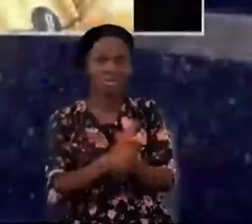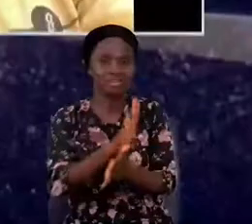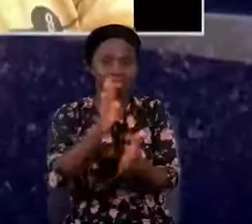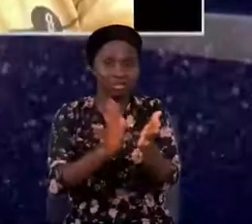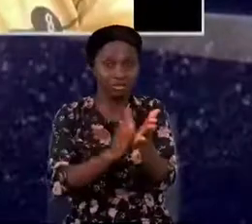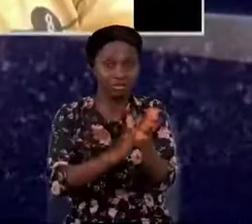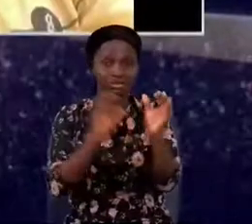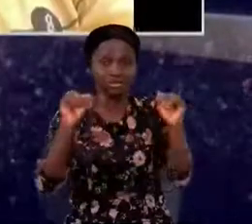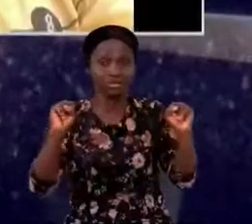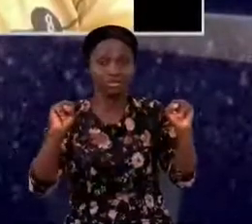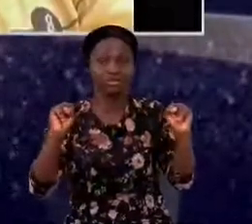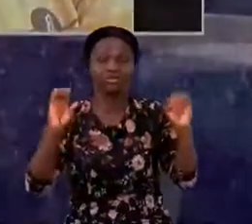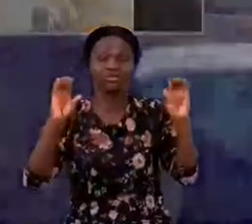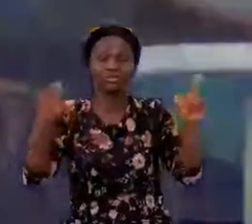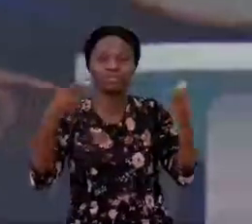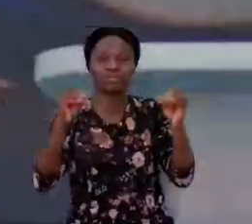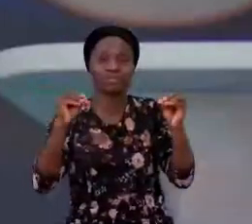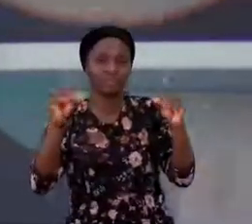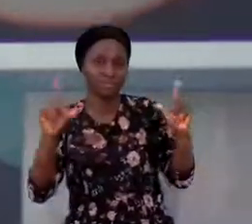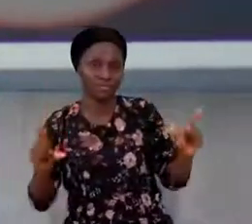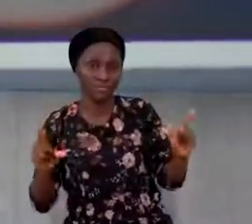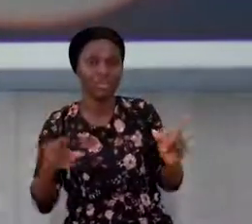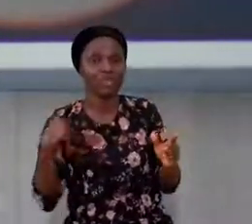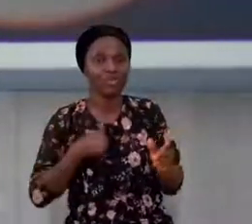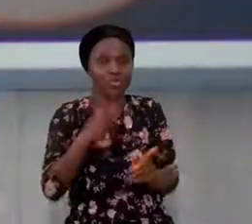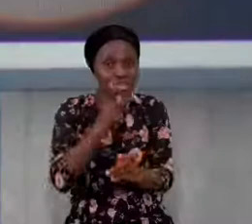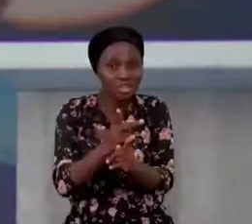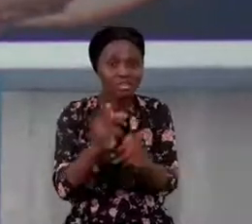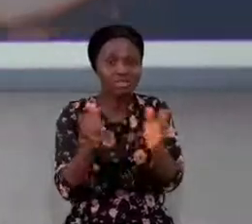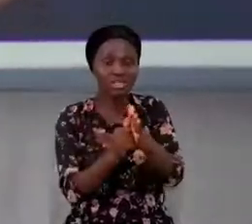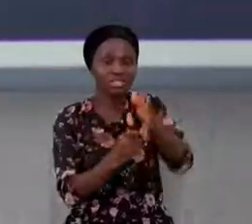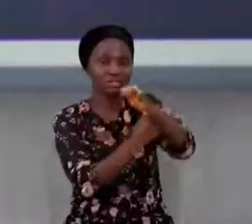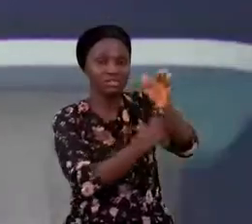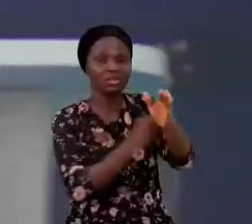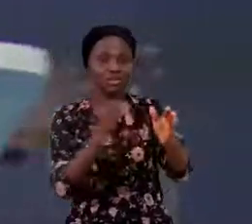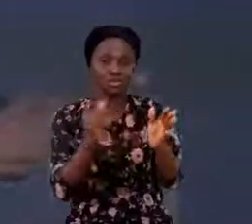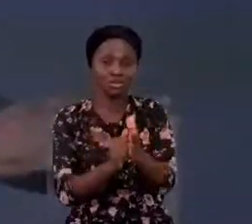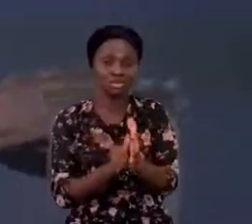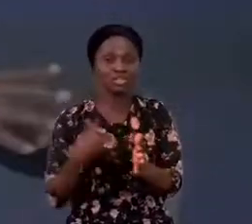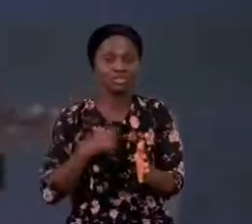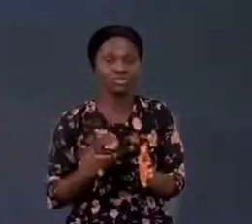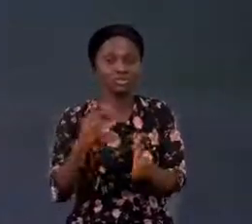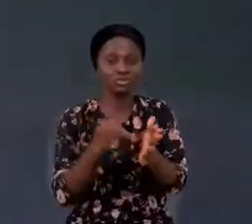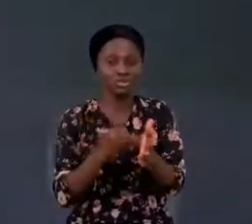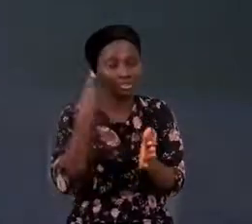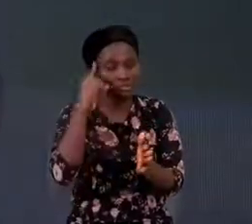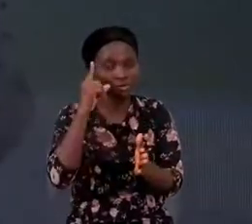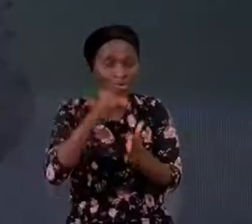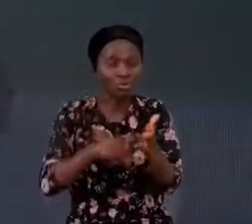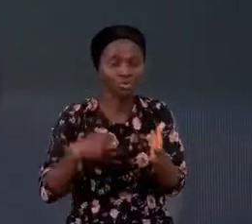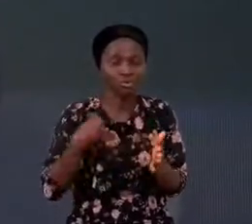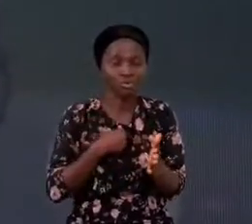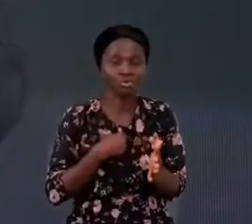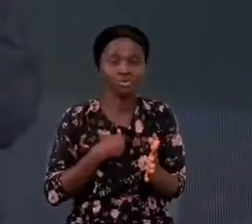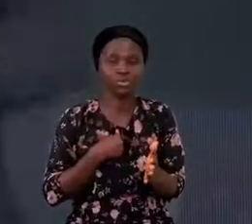nous devons mesurer, nous devons toujours garder donc ce que nous avons appris. C'est la fondation qui va nous aider. C'est pourquoi il